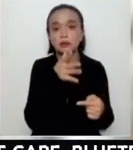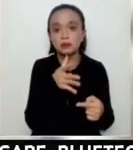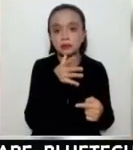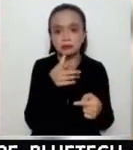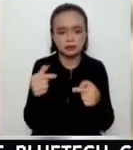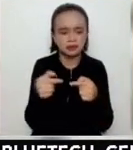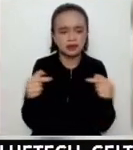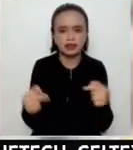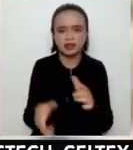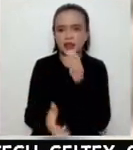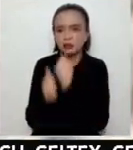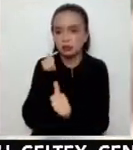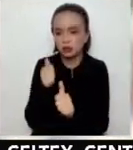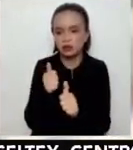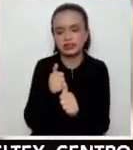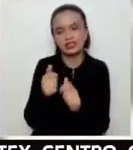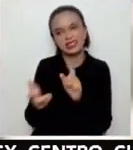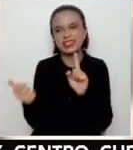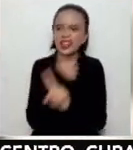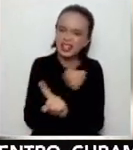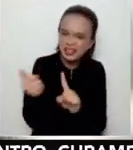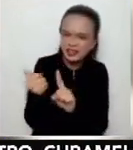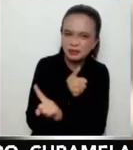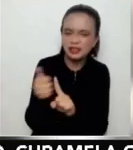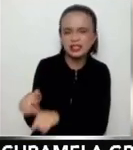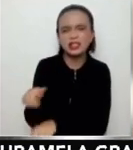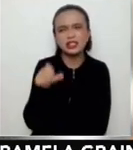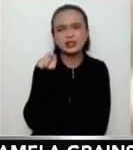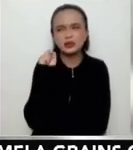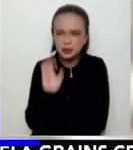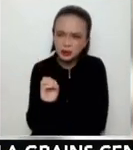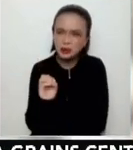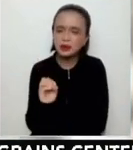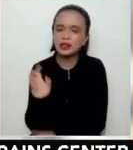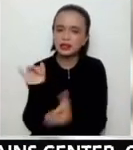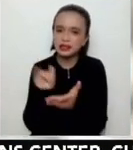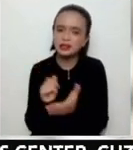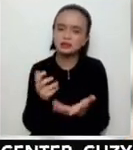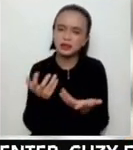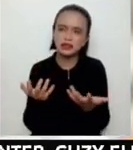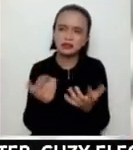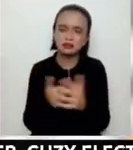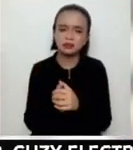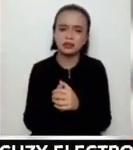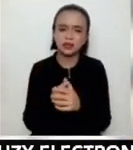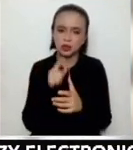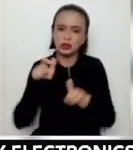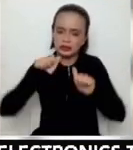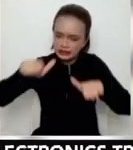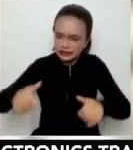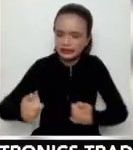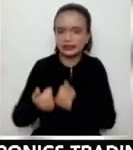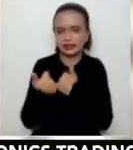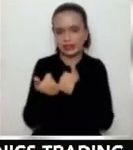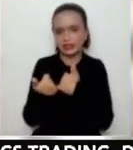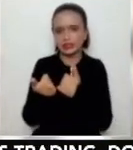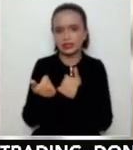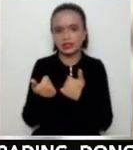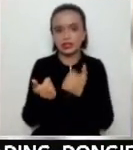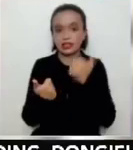siyang aape, ganun. So, ayun po, very challenging din po siya actually kasi yung